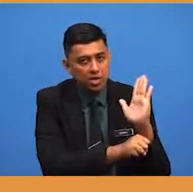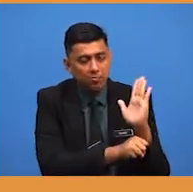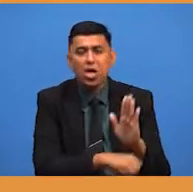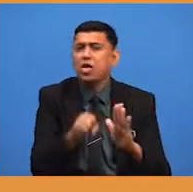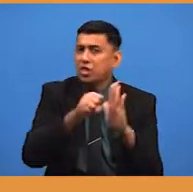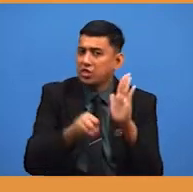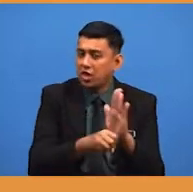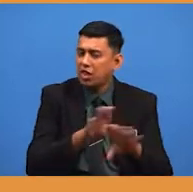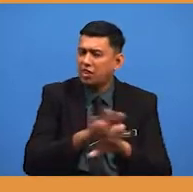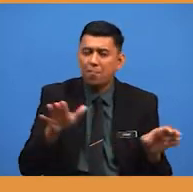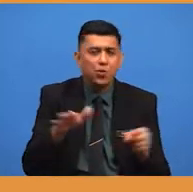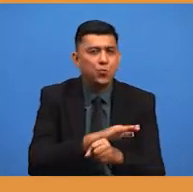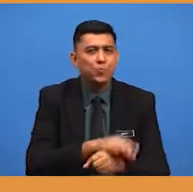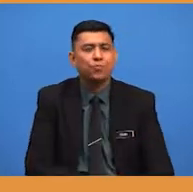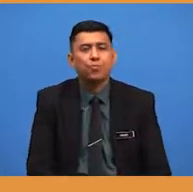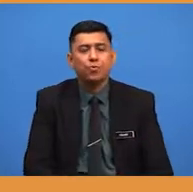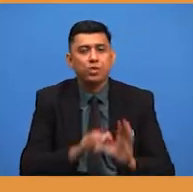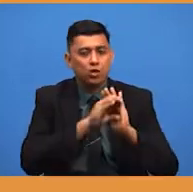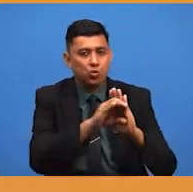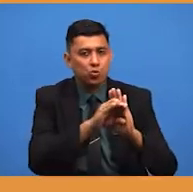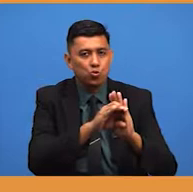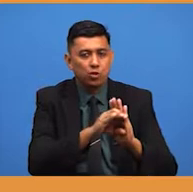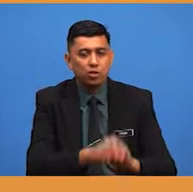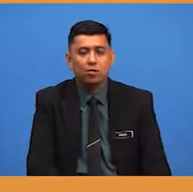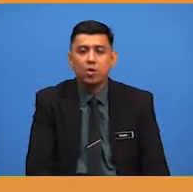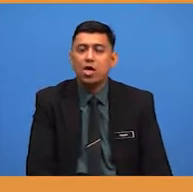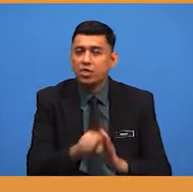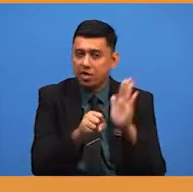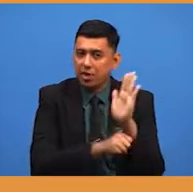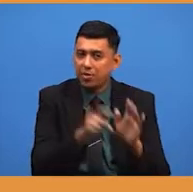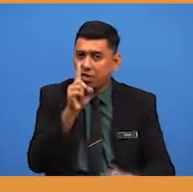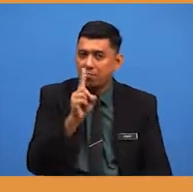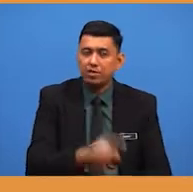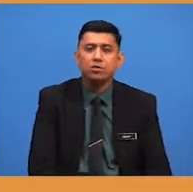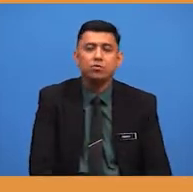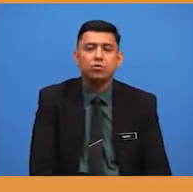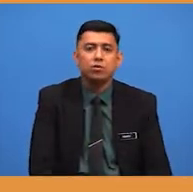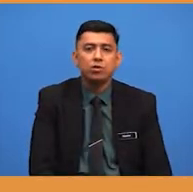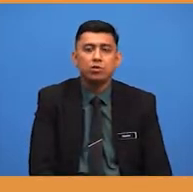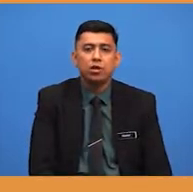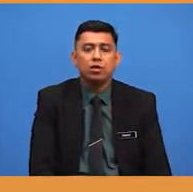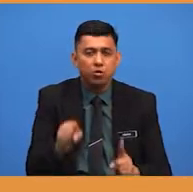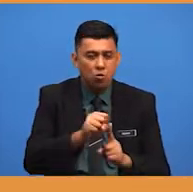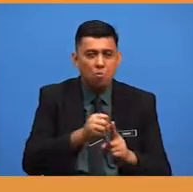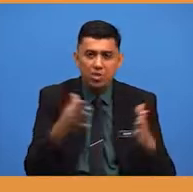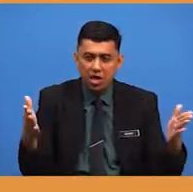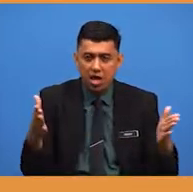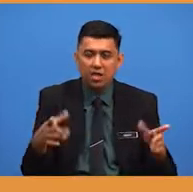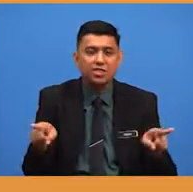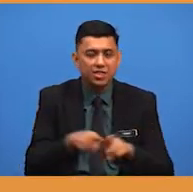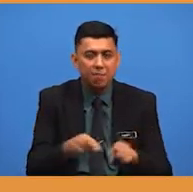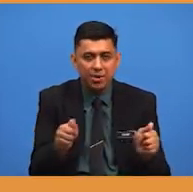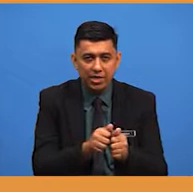Sekiranya syarat pertama tidak dipenuhi, contohnya syarat pertama ialah skor lebih besar